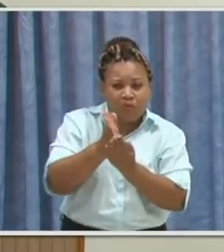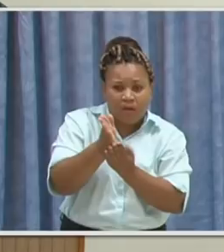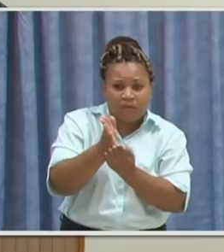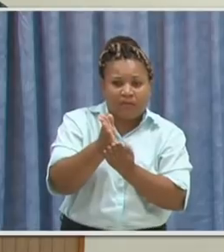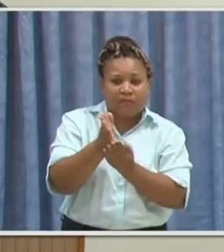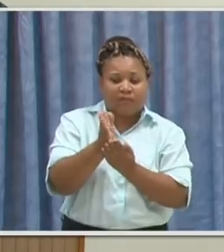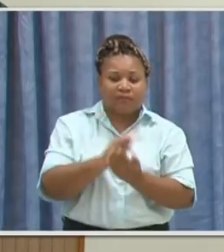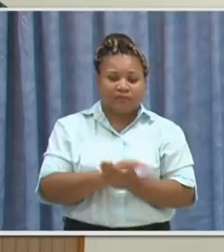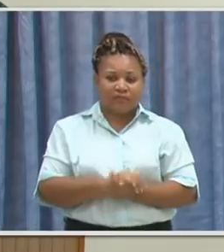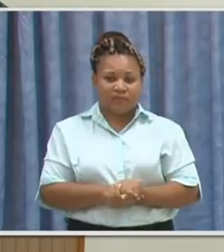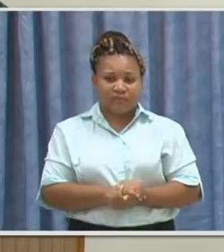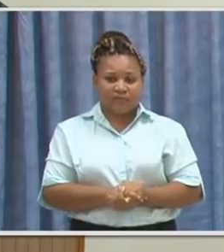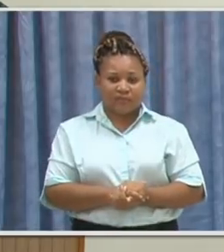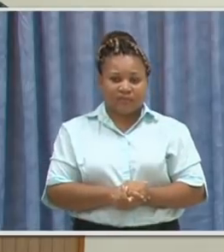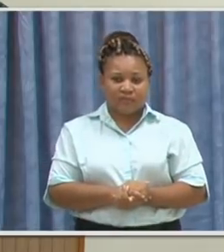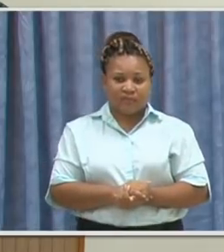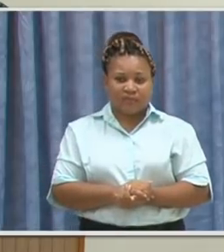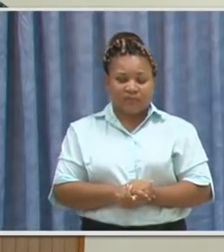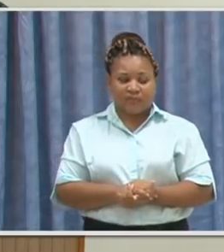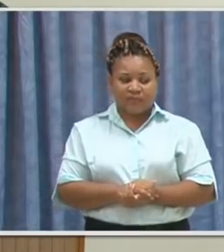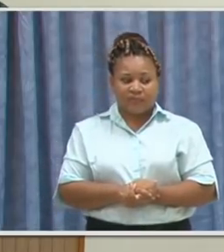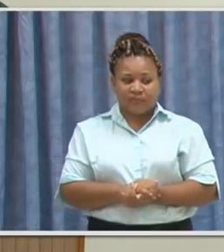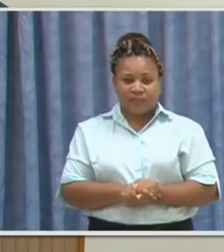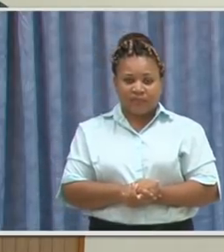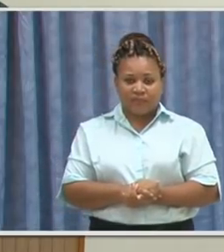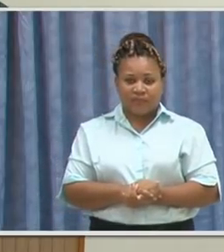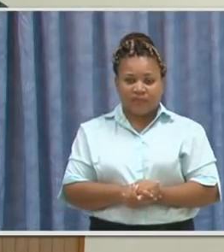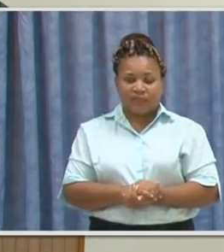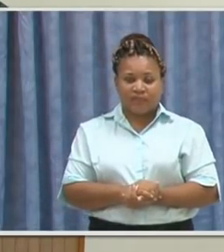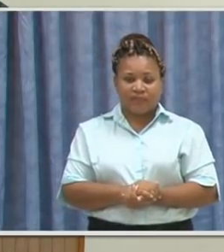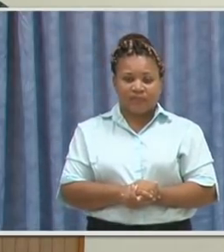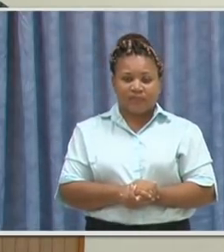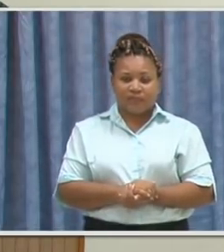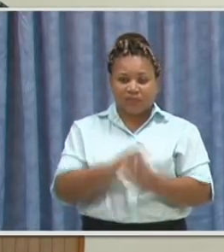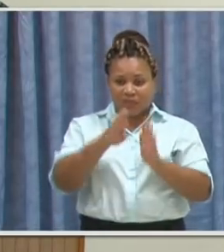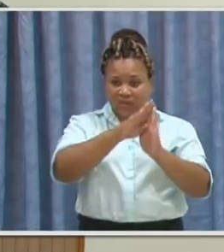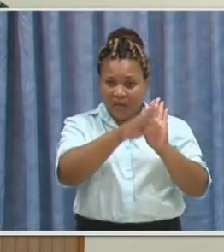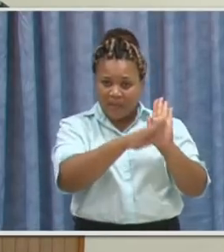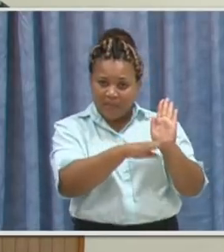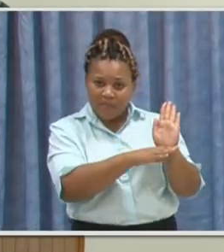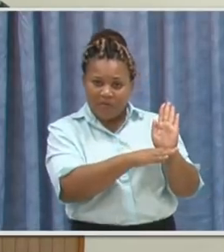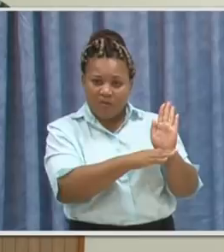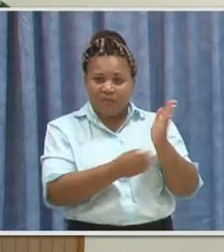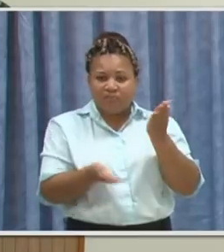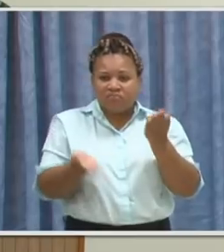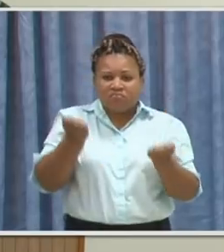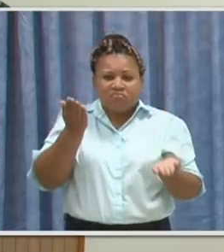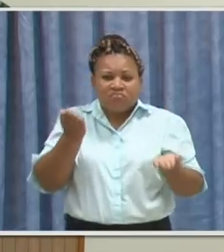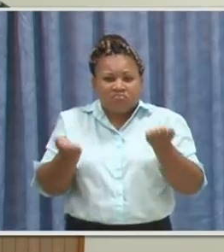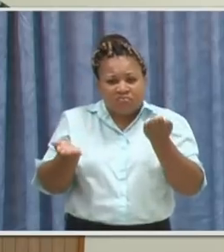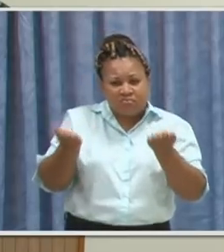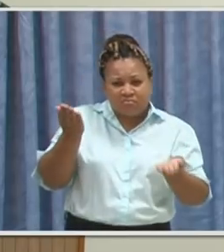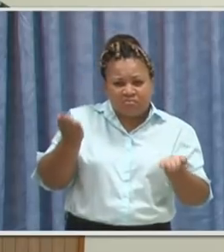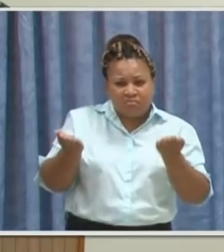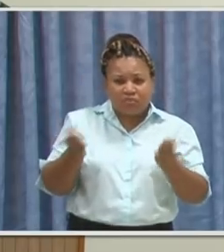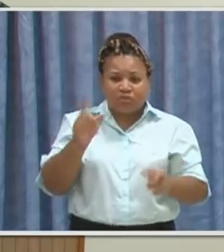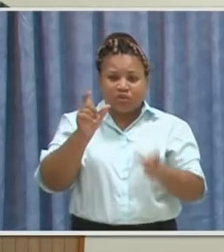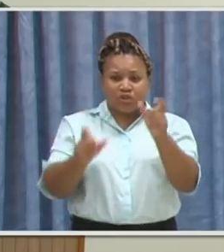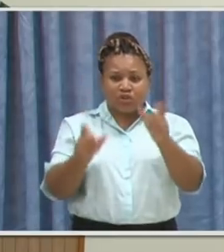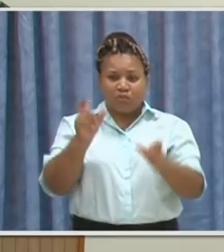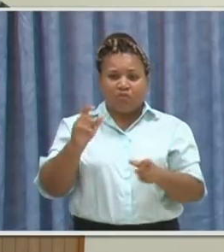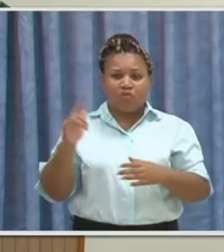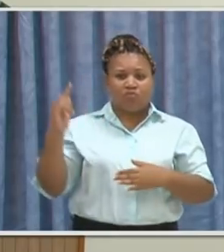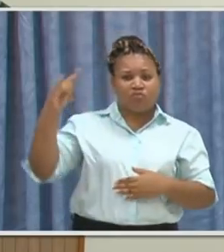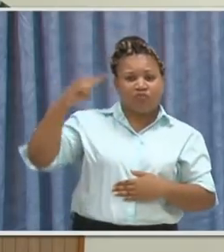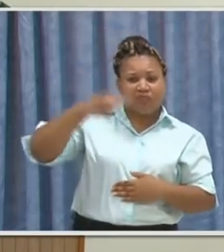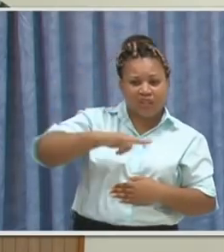qualité case qui nous pour gagner, si y a community transmission, si y a local transmission, ou bien